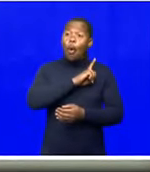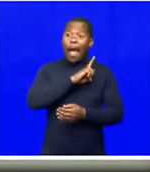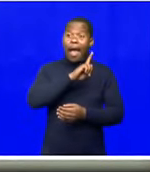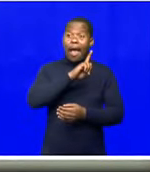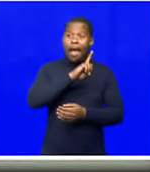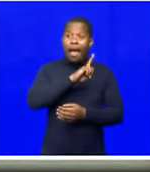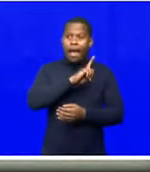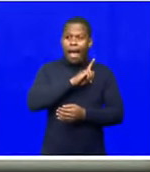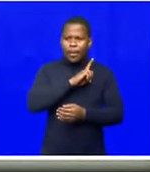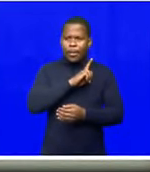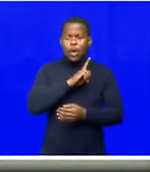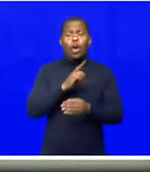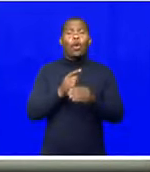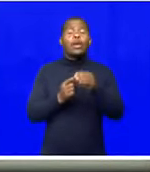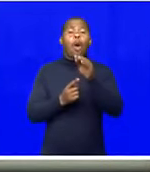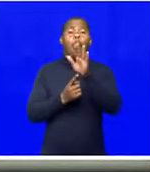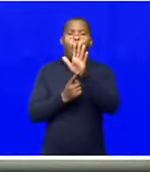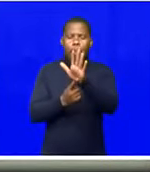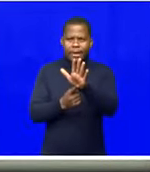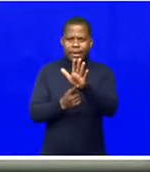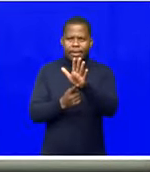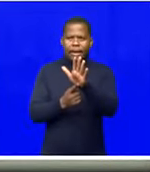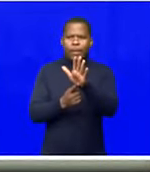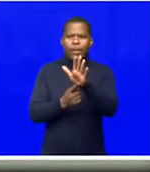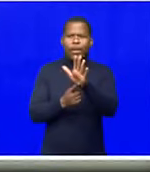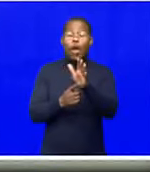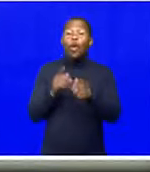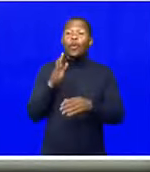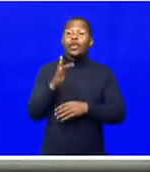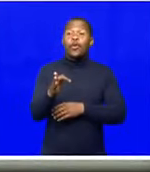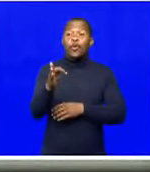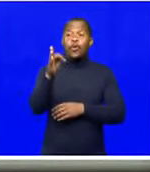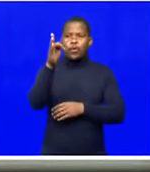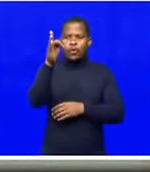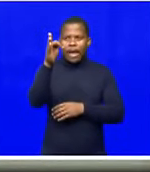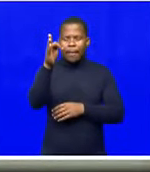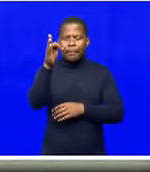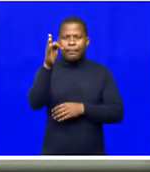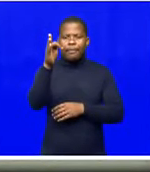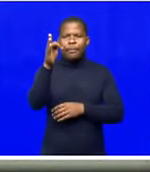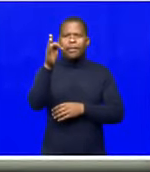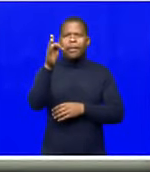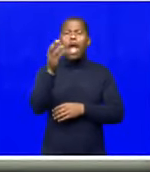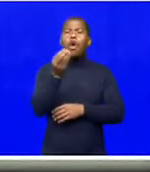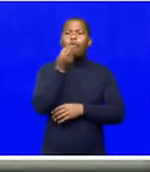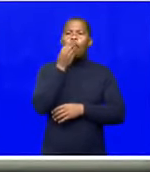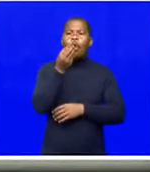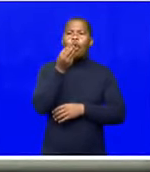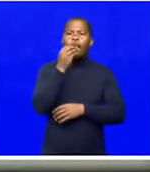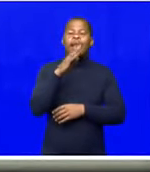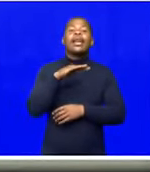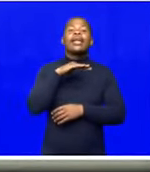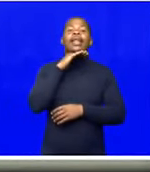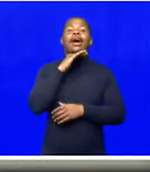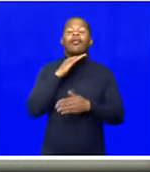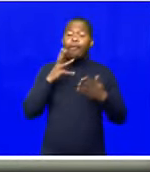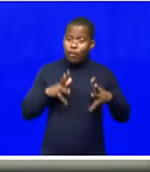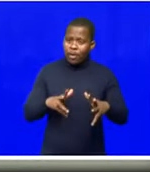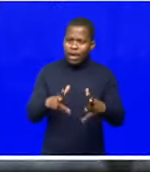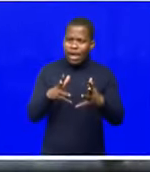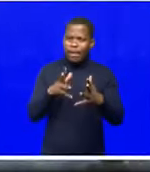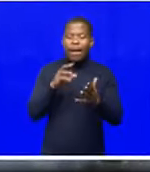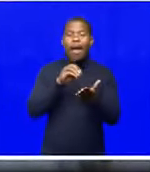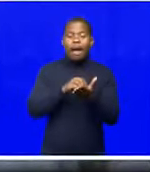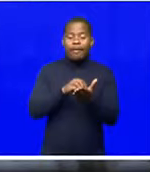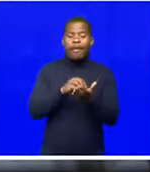kutawube kuyisign yekukhombisa ukuthi kudze madodane le Ndzaba yekudla sitawubade i-problem